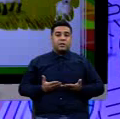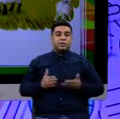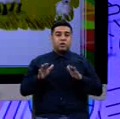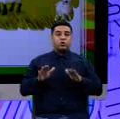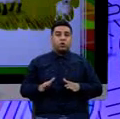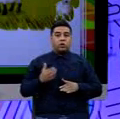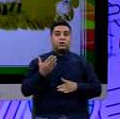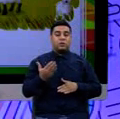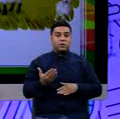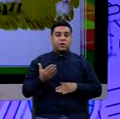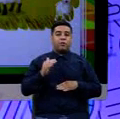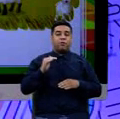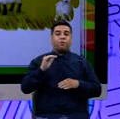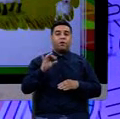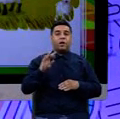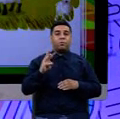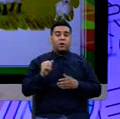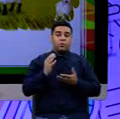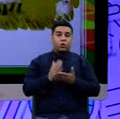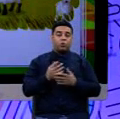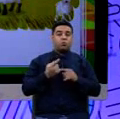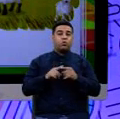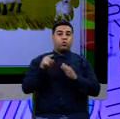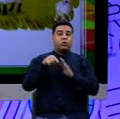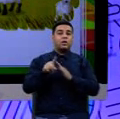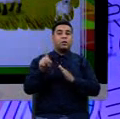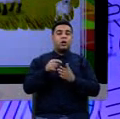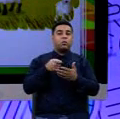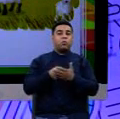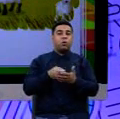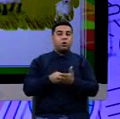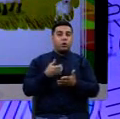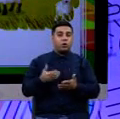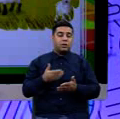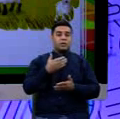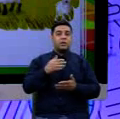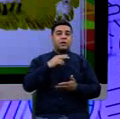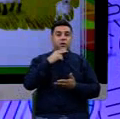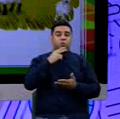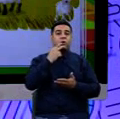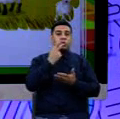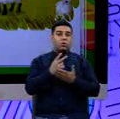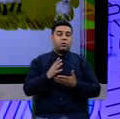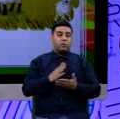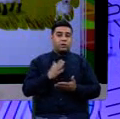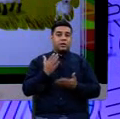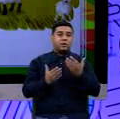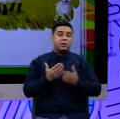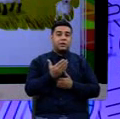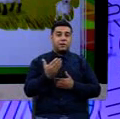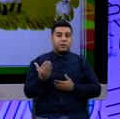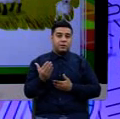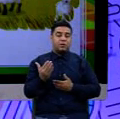turgan joyingizda ferma bormi? Unda nimalar boqiladi? Hech e'tibor berganmisiz? Agar